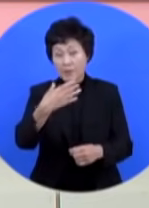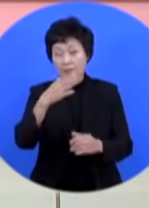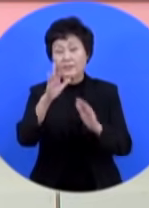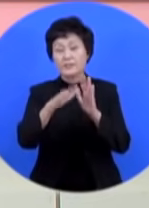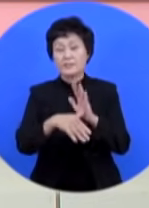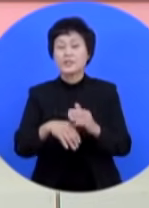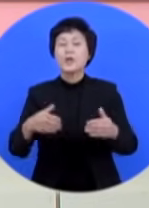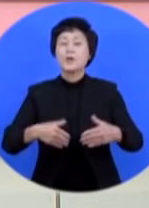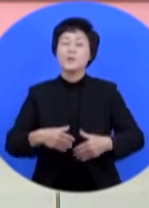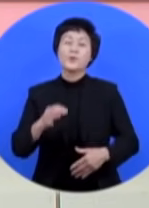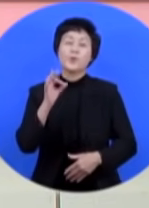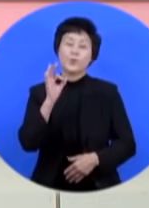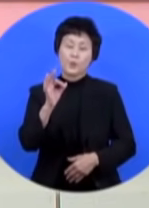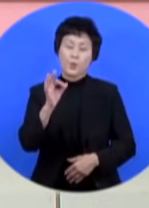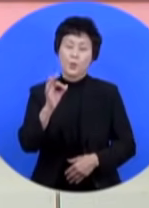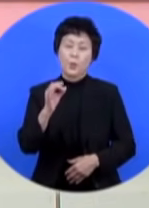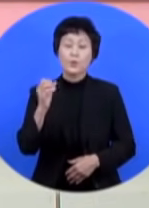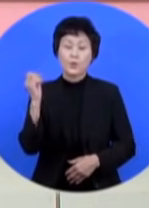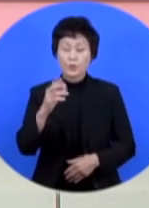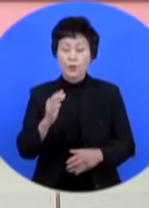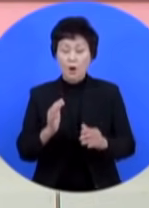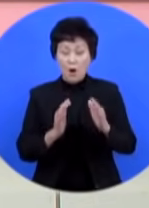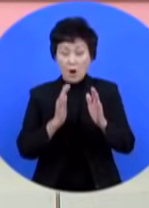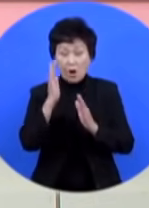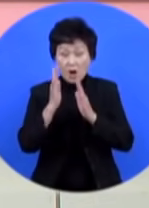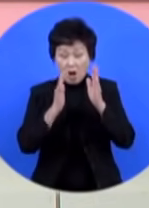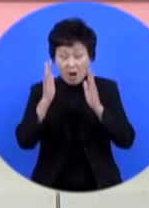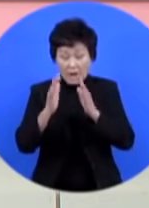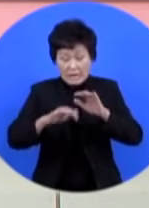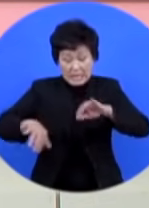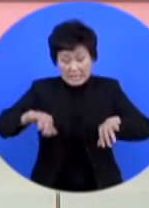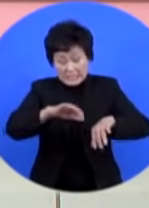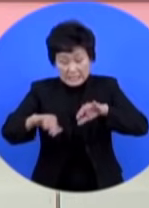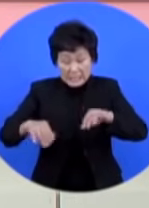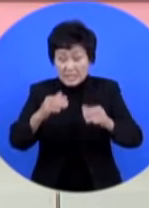비용 그리고 또 정글 마을로 간다고 해서 위험한 길을 갈 때